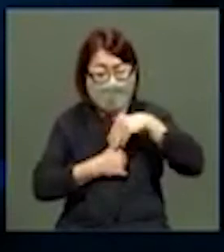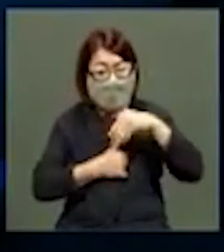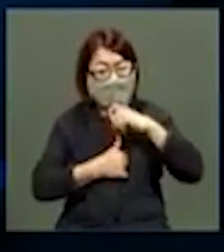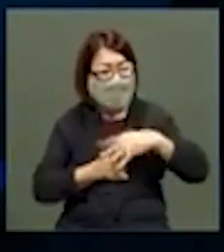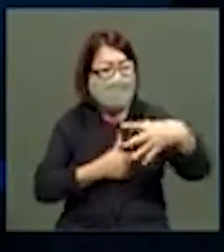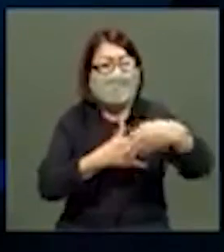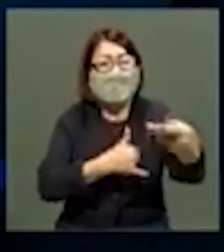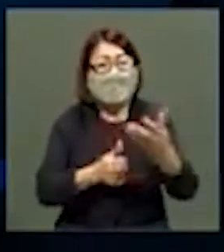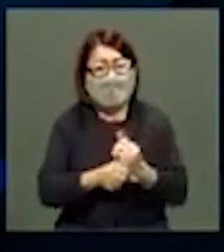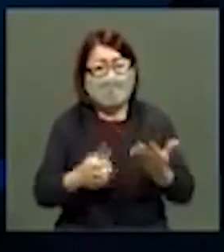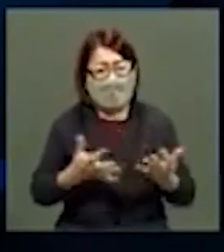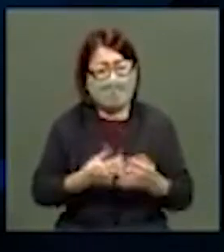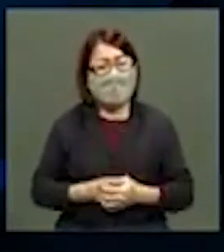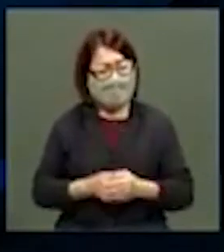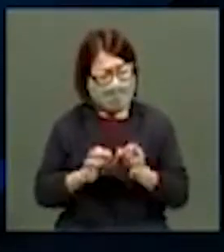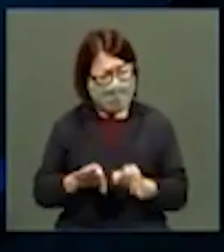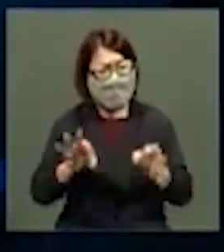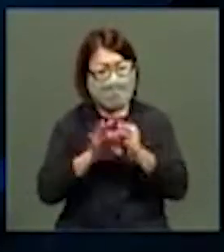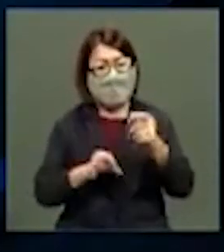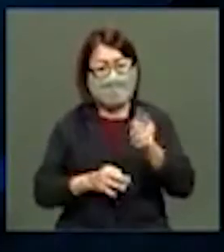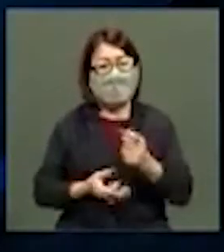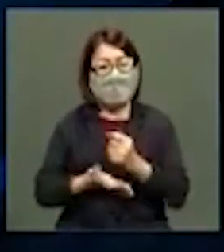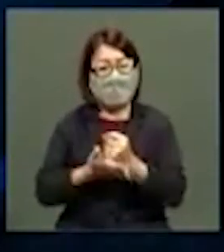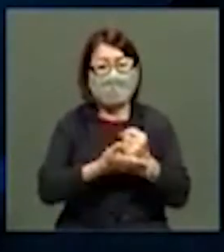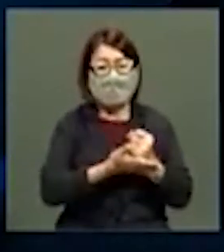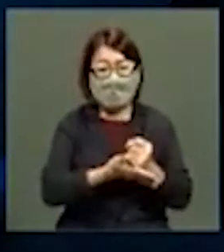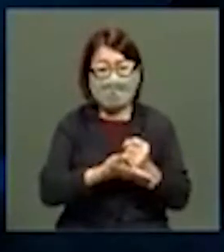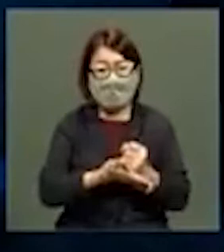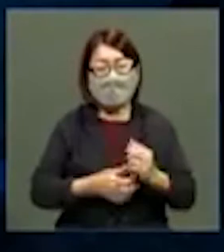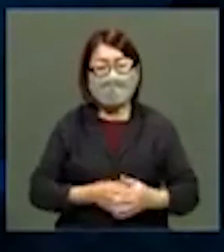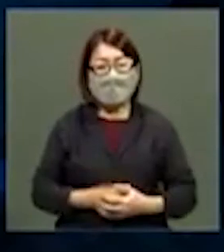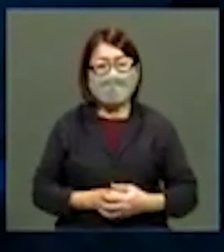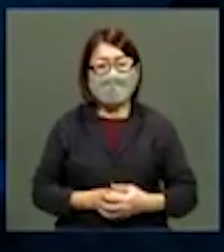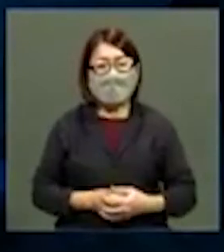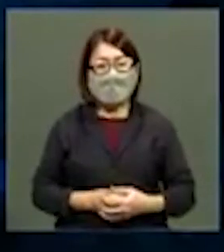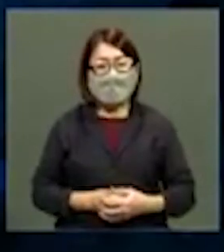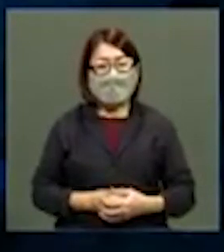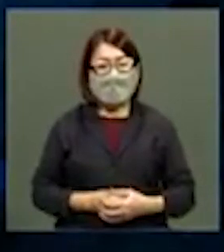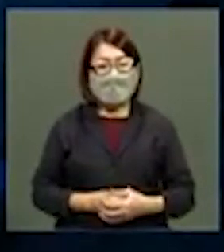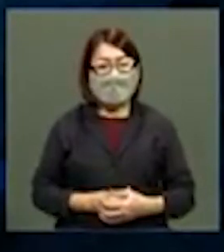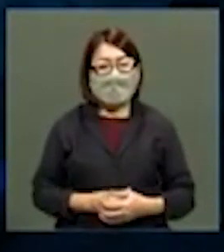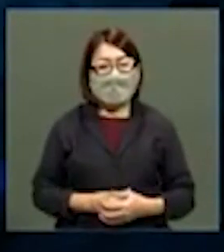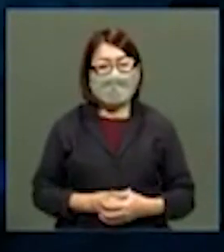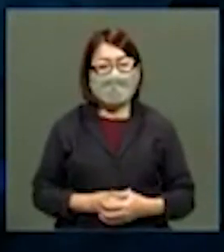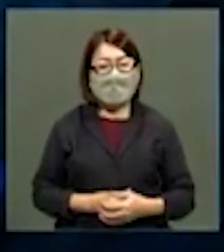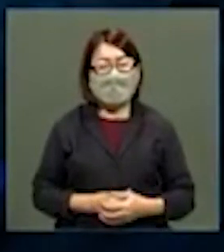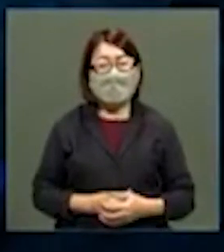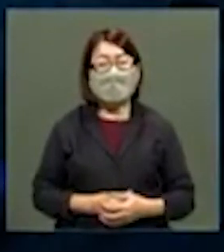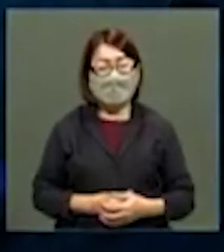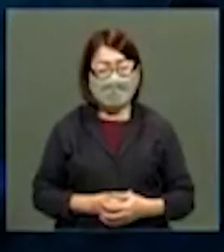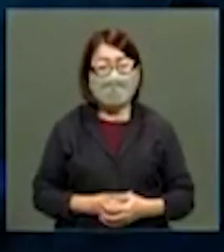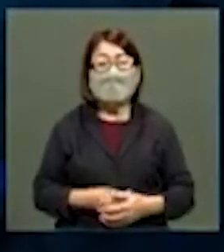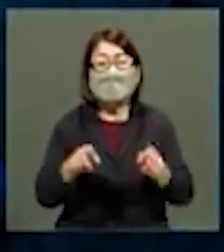ราะฉะนั้นสิ่งเหล่านี้เป็นเรื่องที่ต้องช่วยกันมอนิเตอร์ด้วยนะครับก็ไปแล้วขณะ